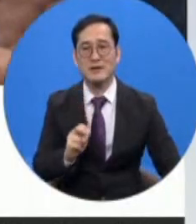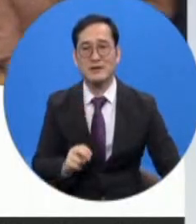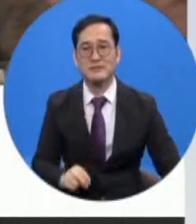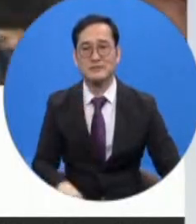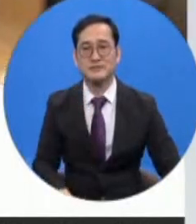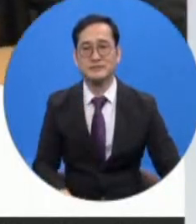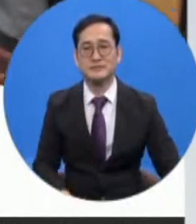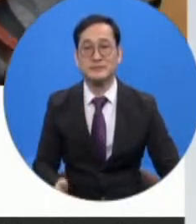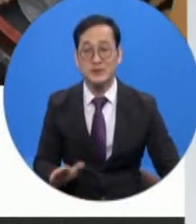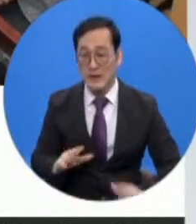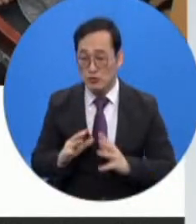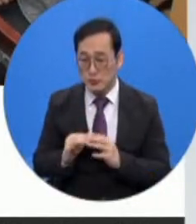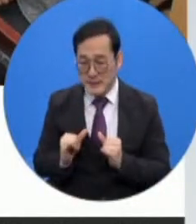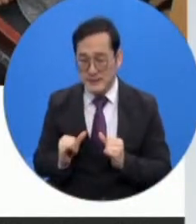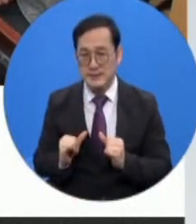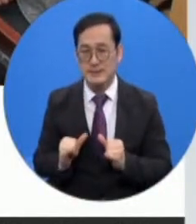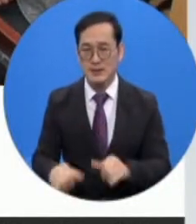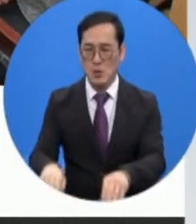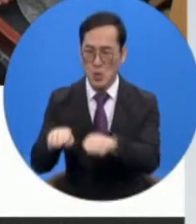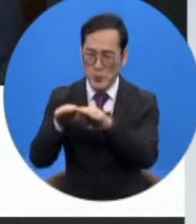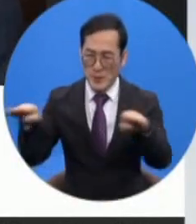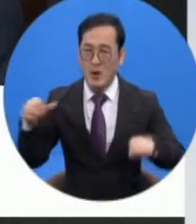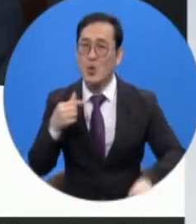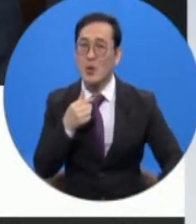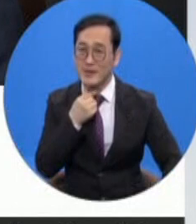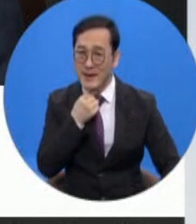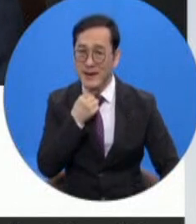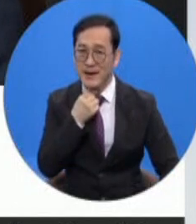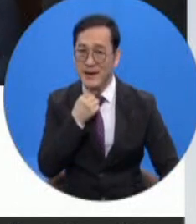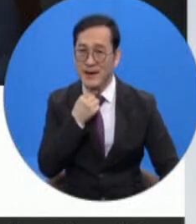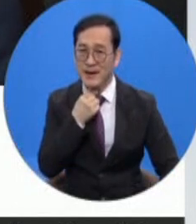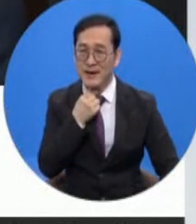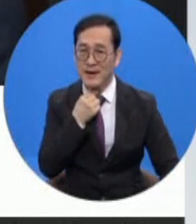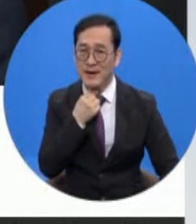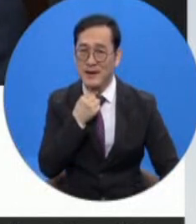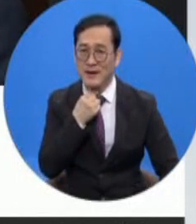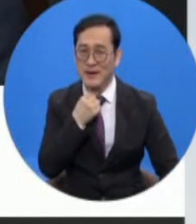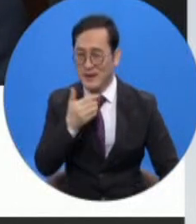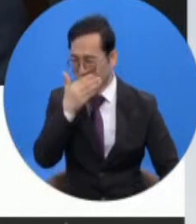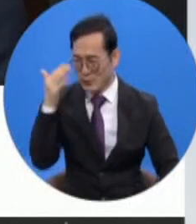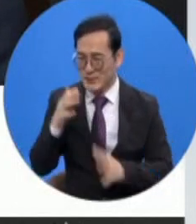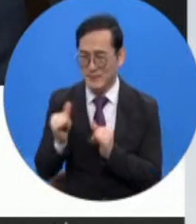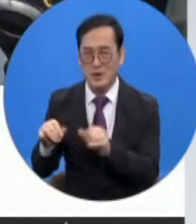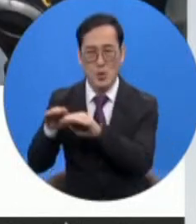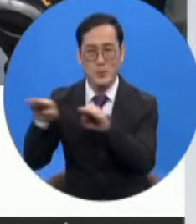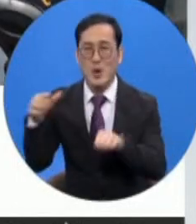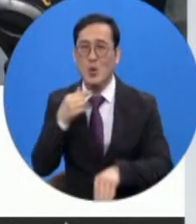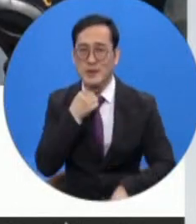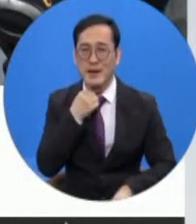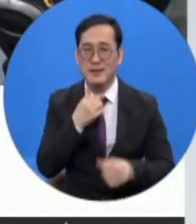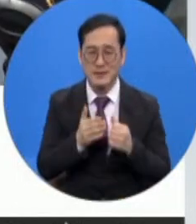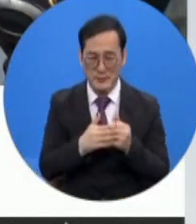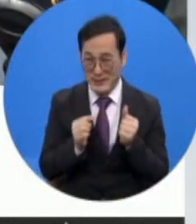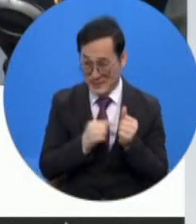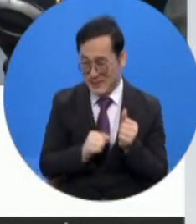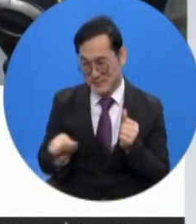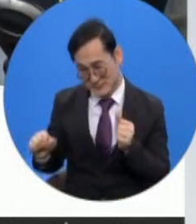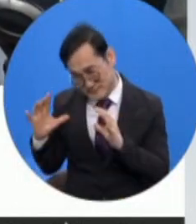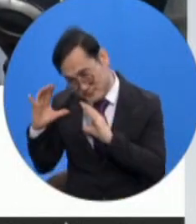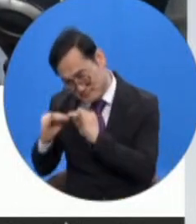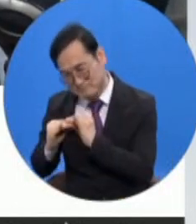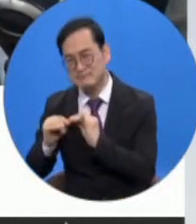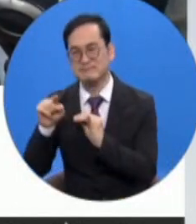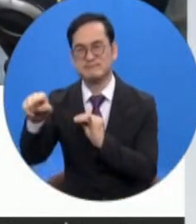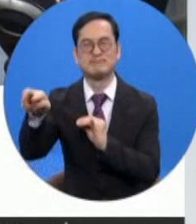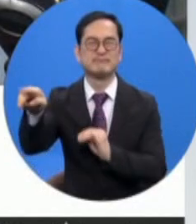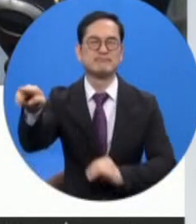젊은 세대가 바라고 있는 공정의 가치라든지 이런 면에서의 기대감들이 있는 것이 사실이기 때문에 여기에 대해서 홍준표